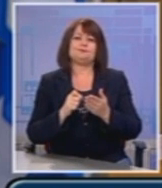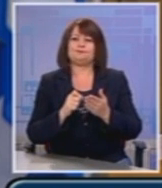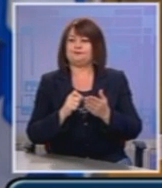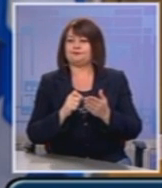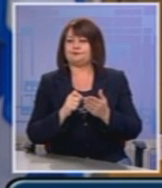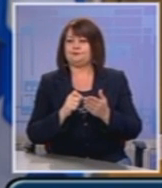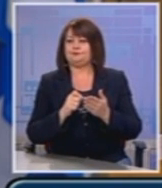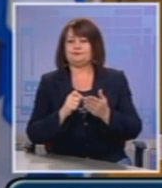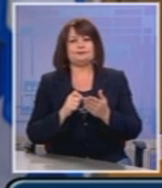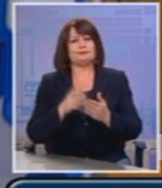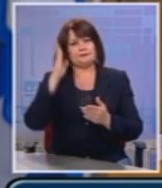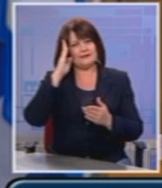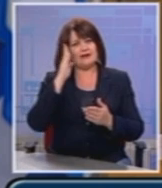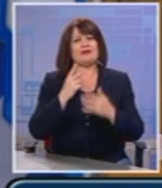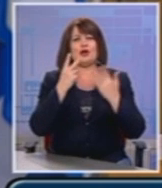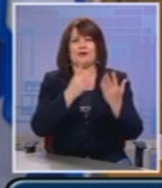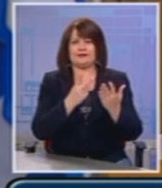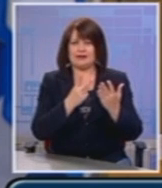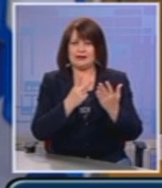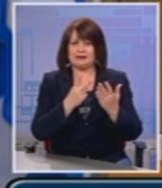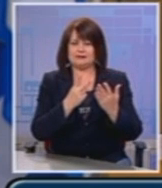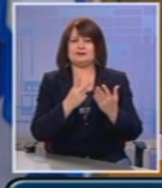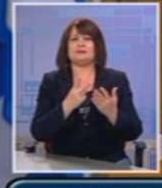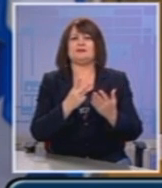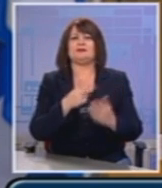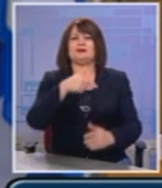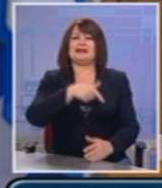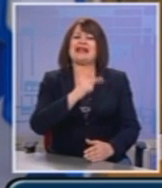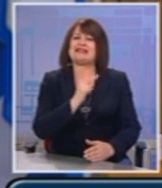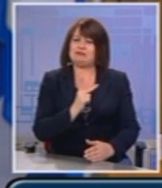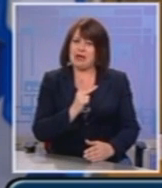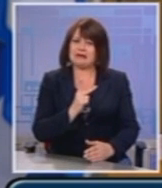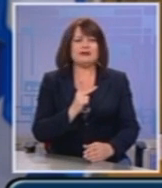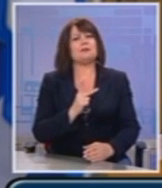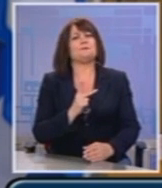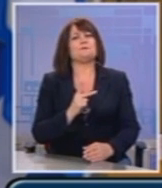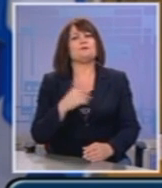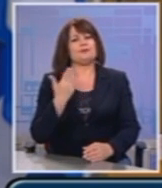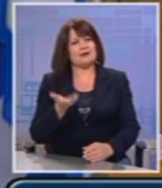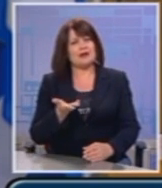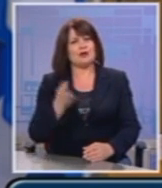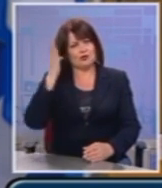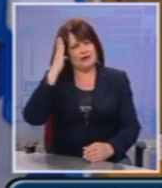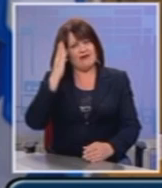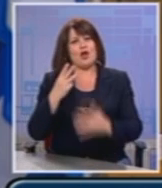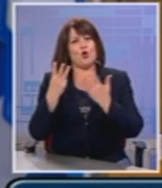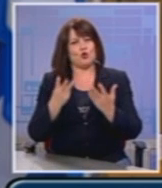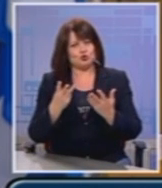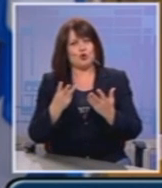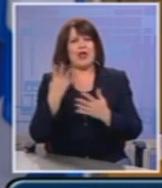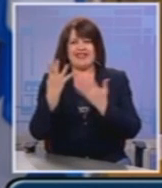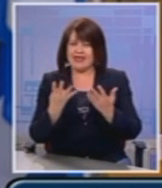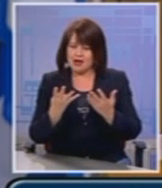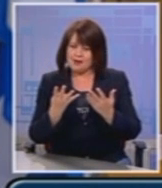το κεφάλαιο εφτά που θα αρχίσουμε με τον κύριο γιώργο κασιμάτη και το κεφάλαιο 8 και